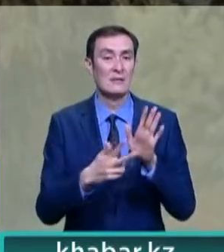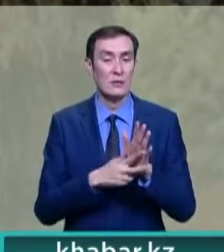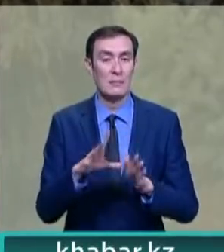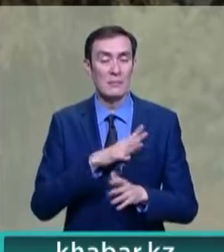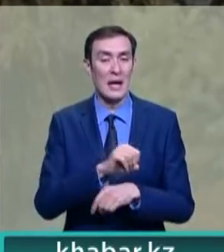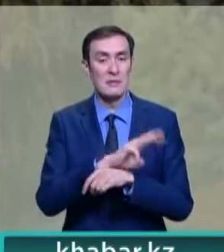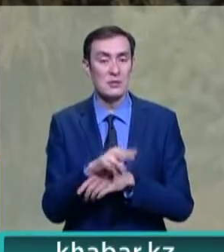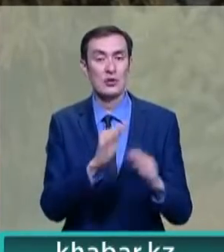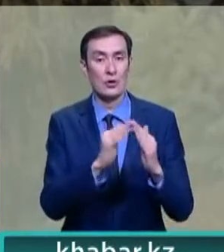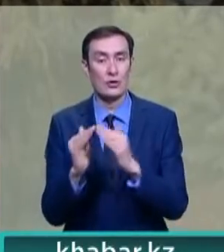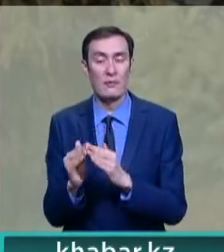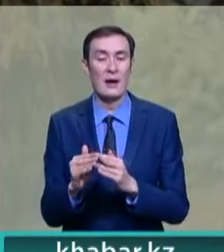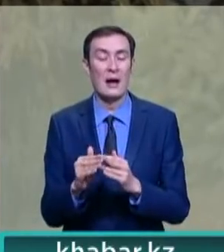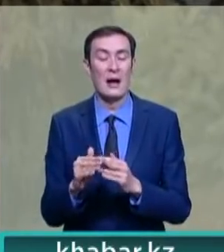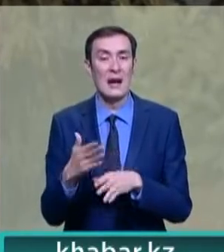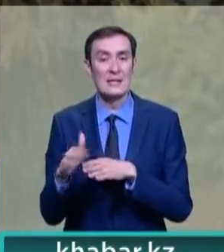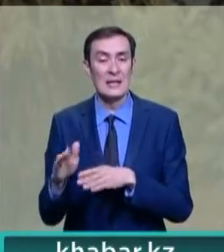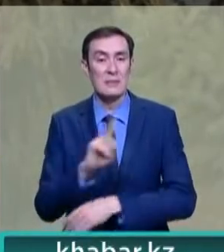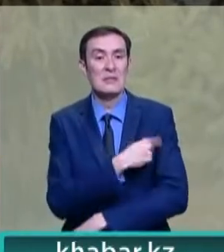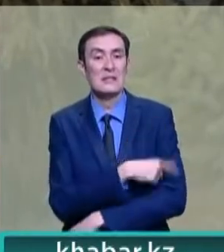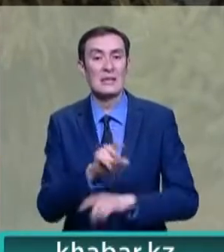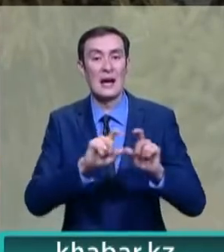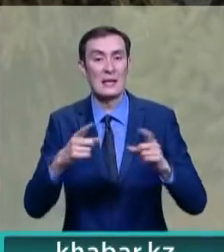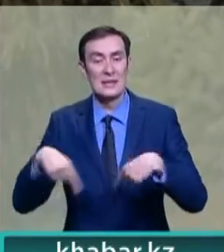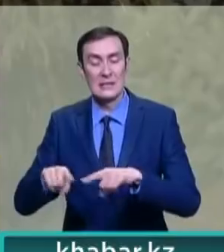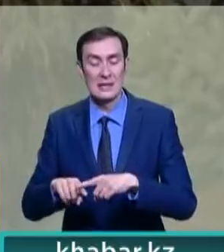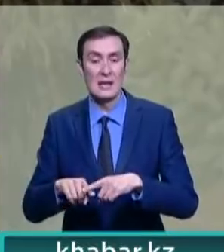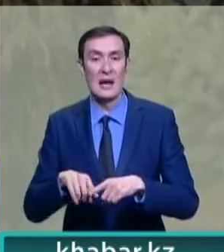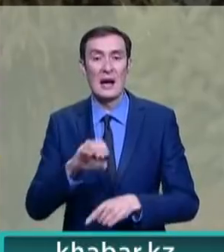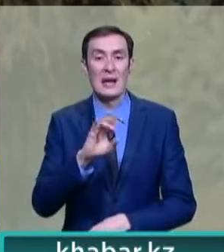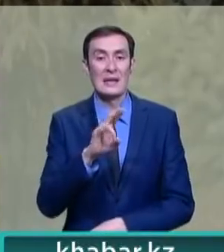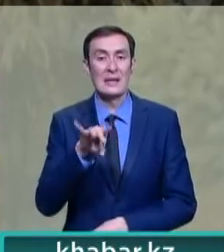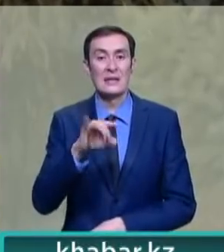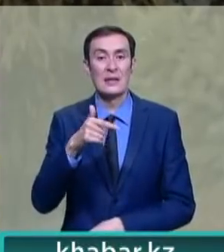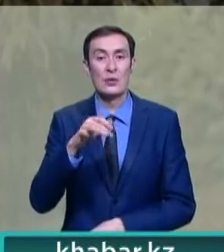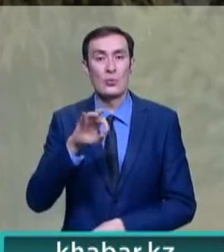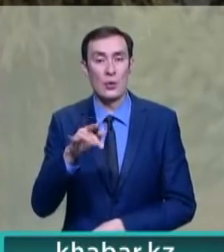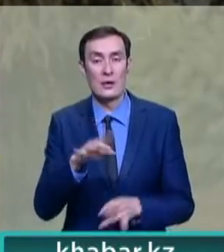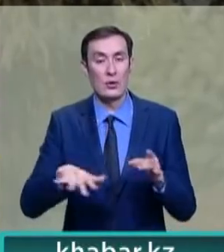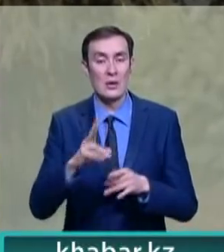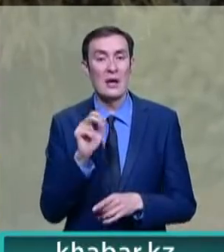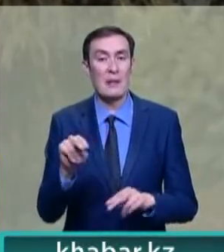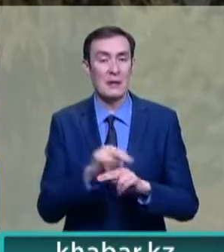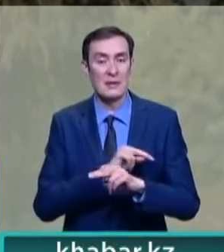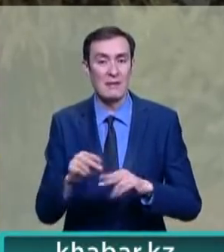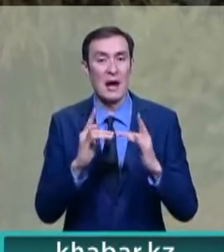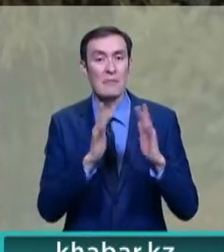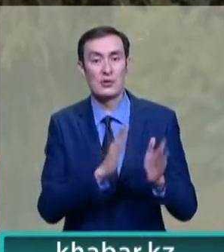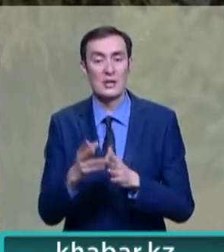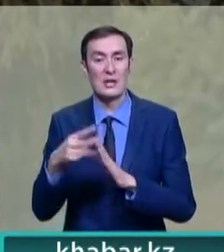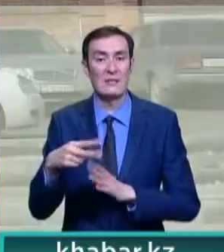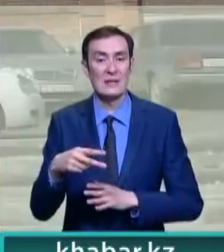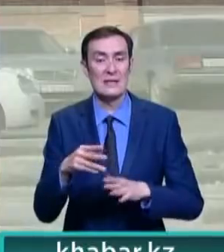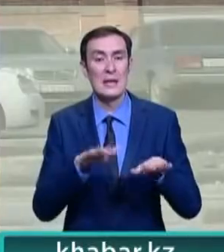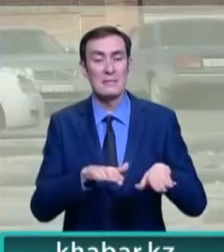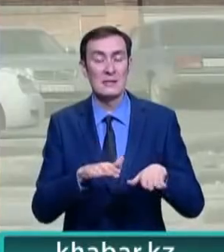были обеспечены жильем в отделениях медицинских организаций. А в Индекольском районе в этом году капитально отремонтировано общежитие на 20